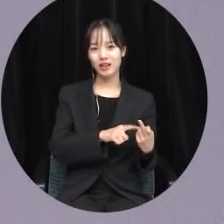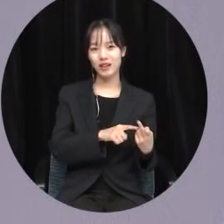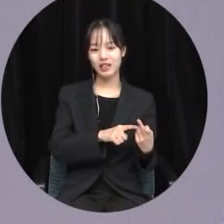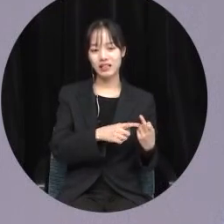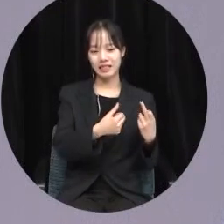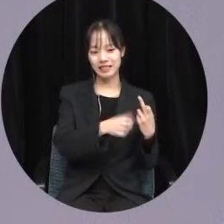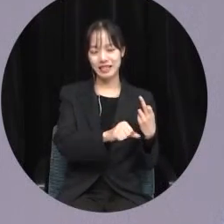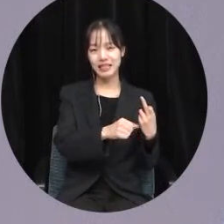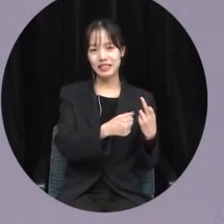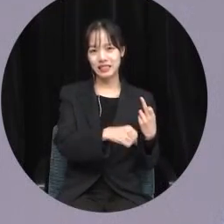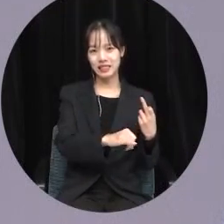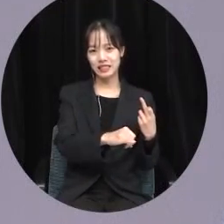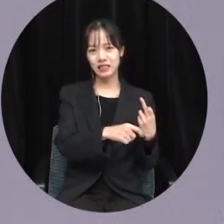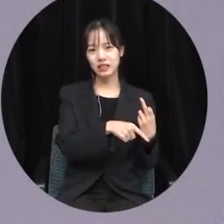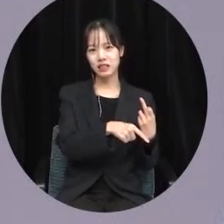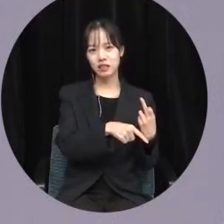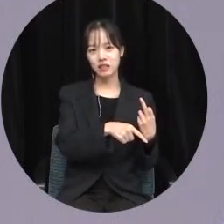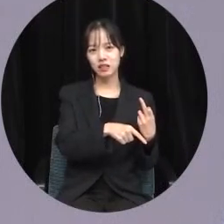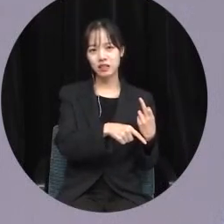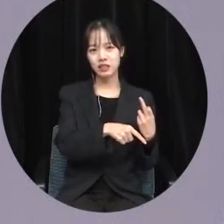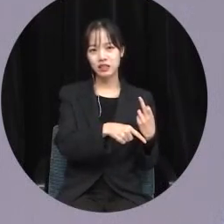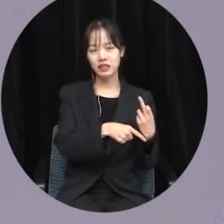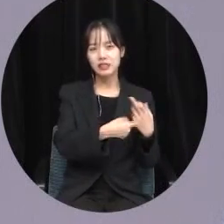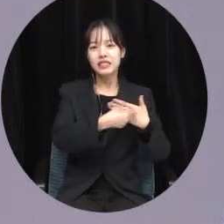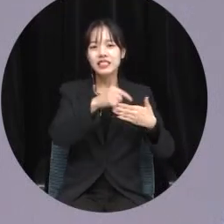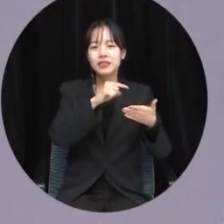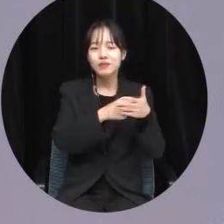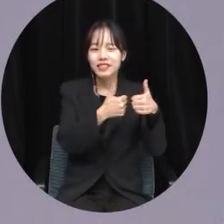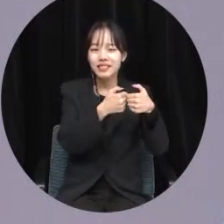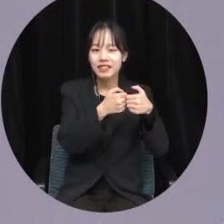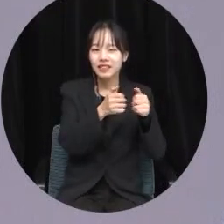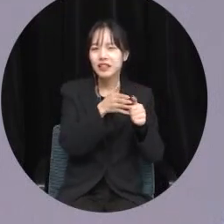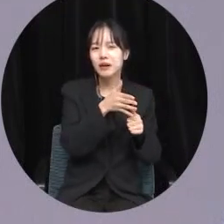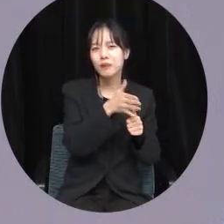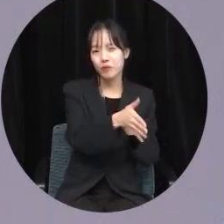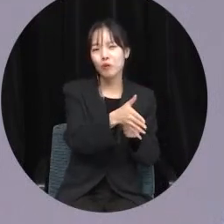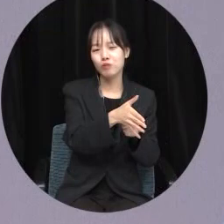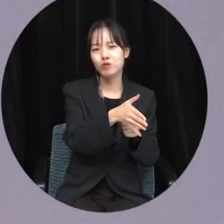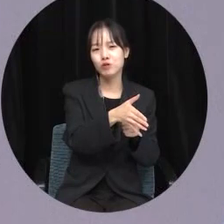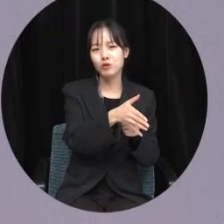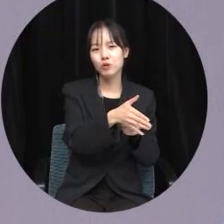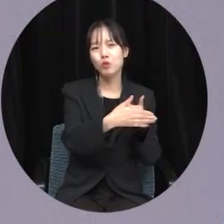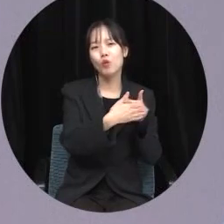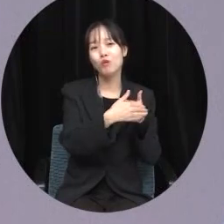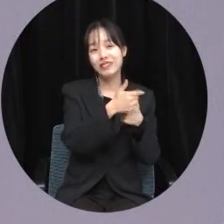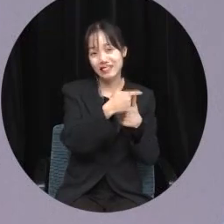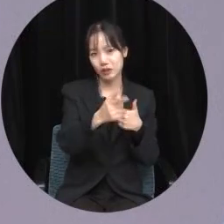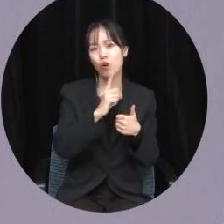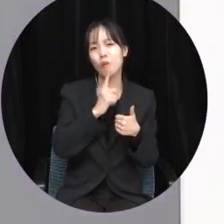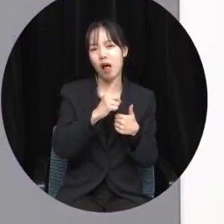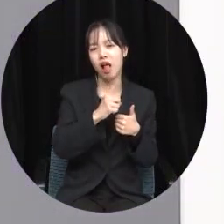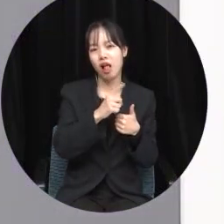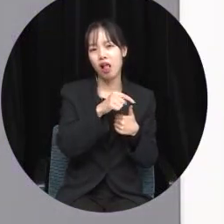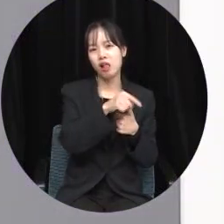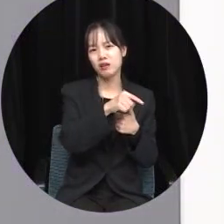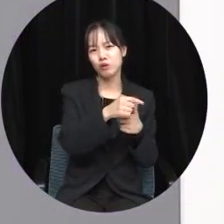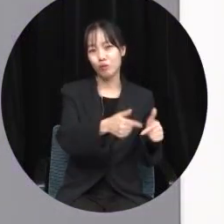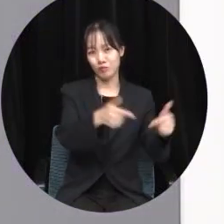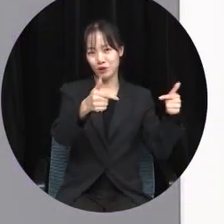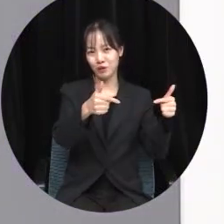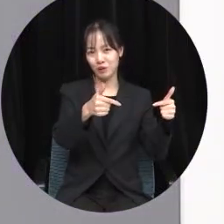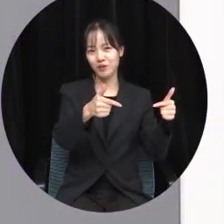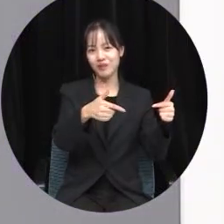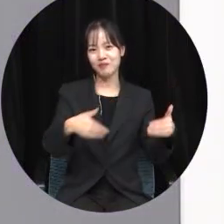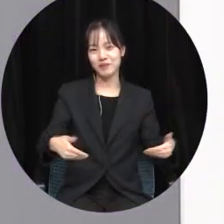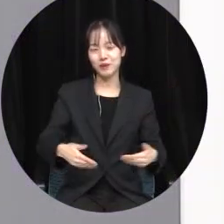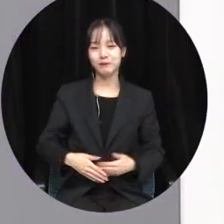자녀가 심리상담사 도움을 많이 받았다고 하던데 그 부분을 확대해야 합니다. 네.